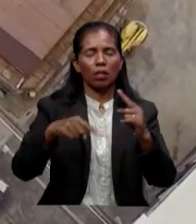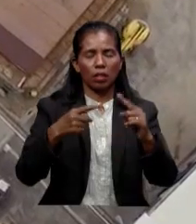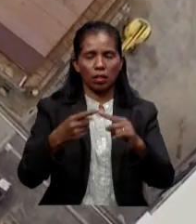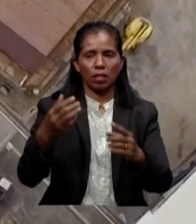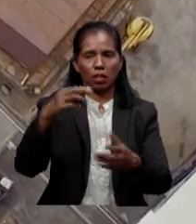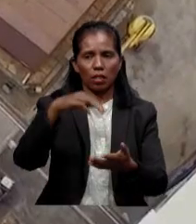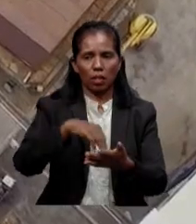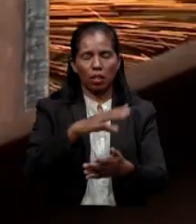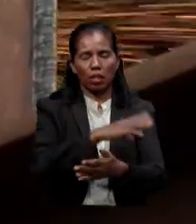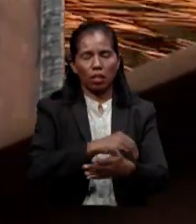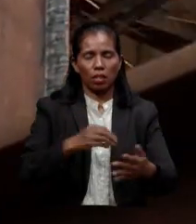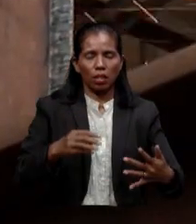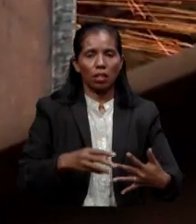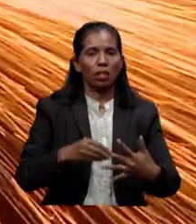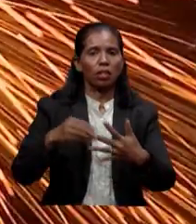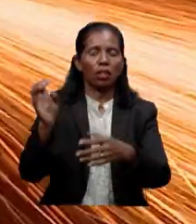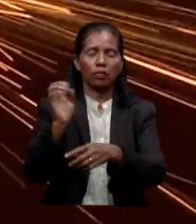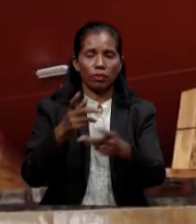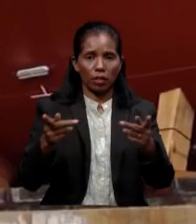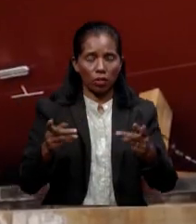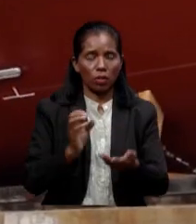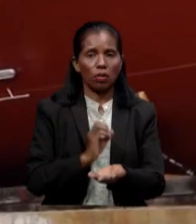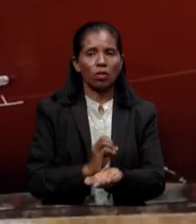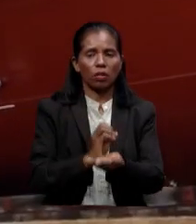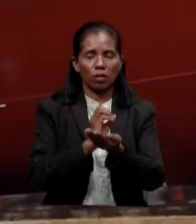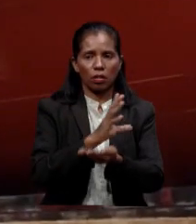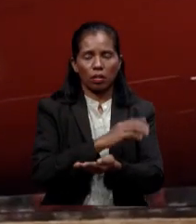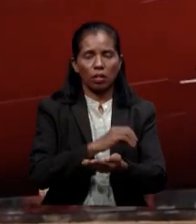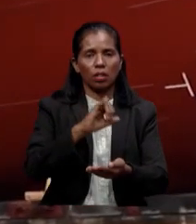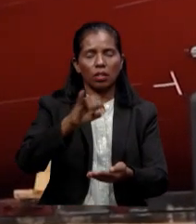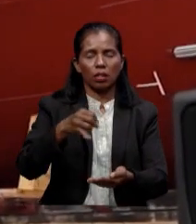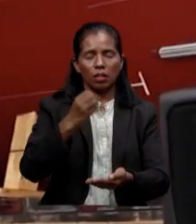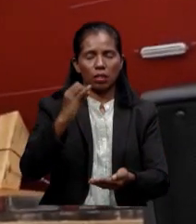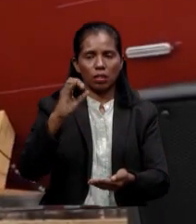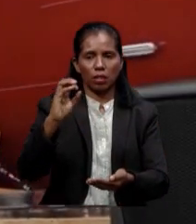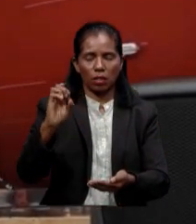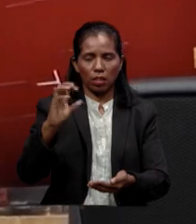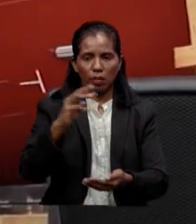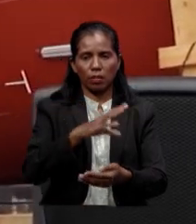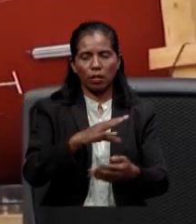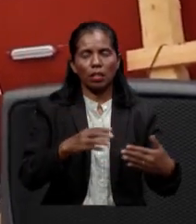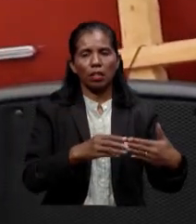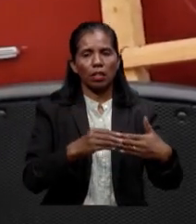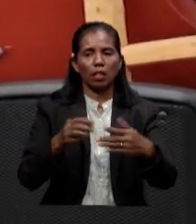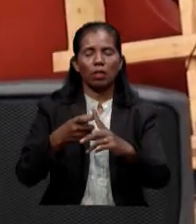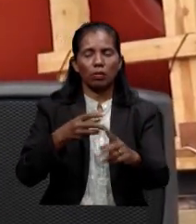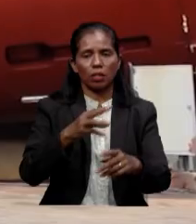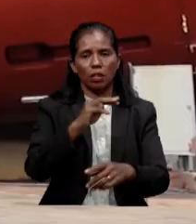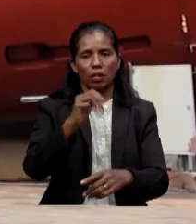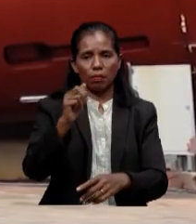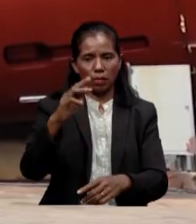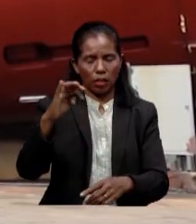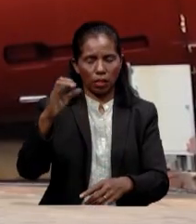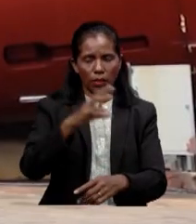estabelece zona especial economia social mercado Kazims nebe lidera husi mari alkatiri rohak